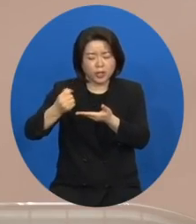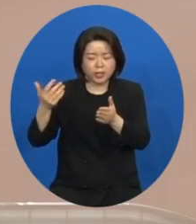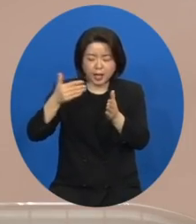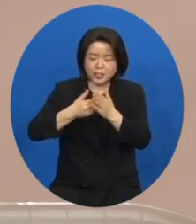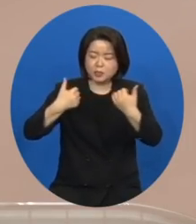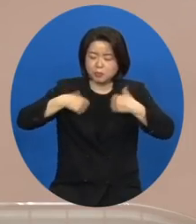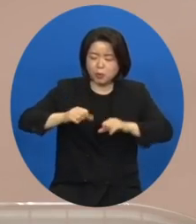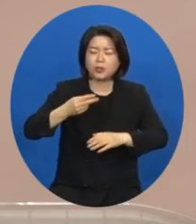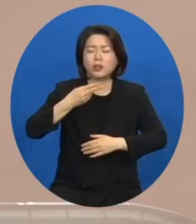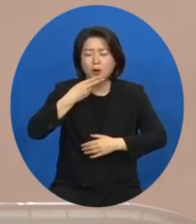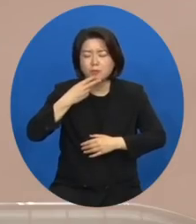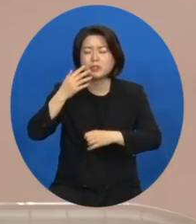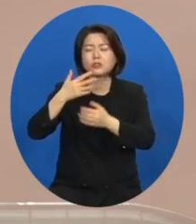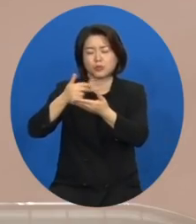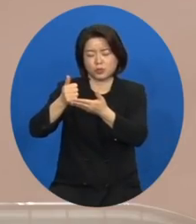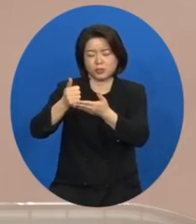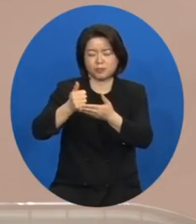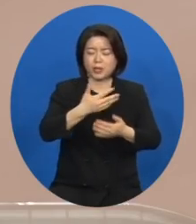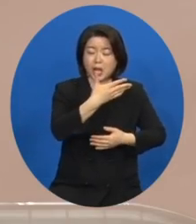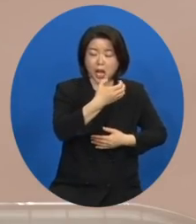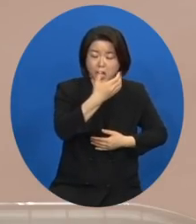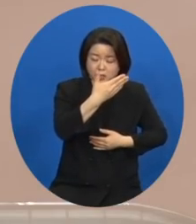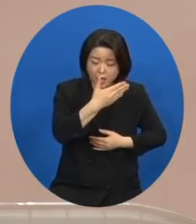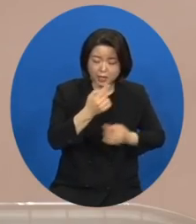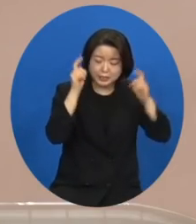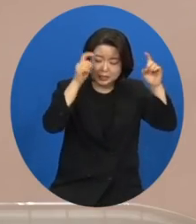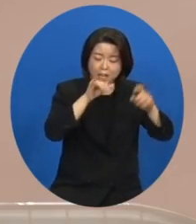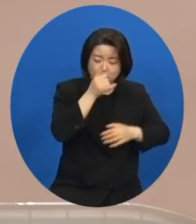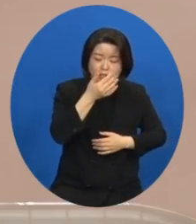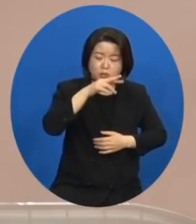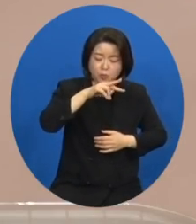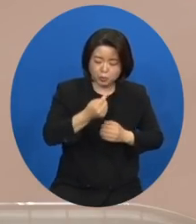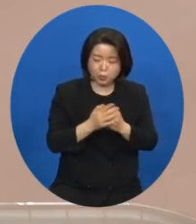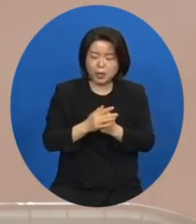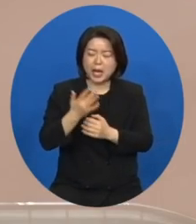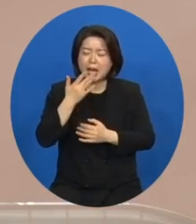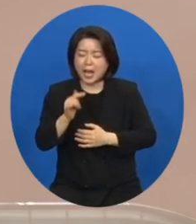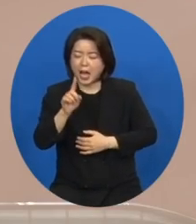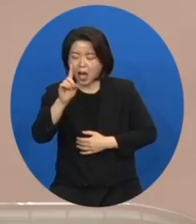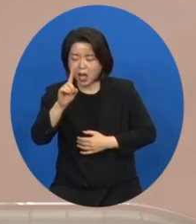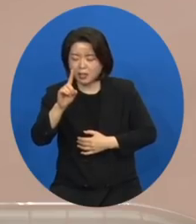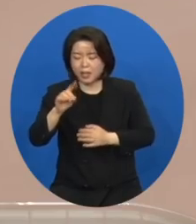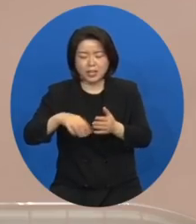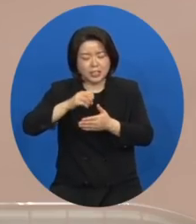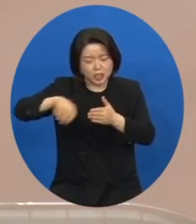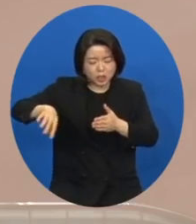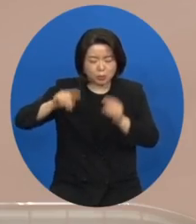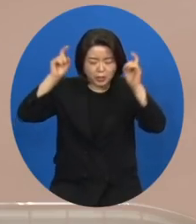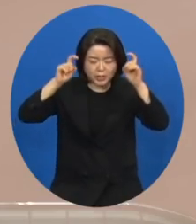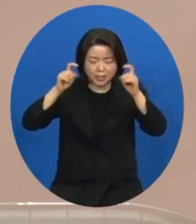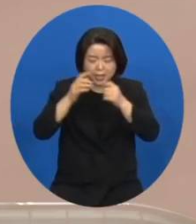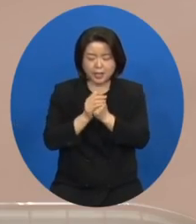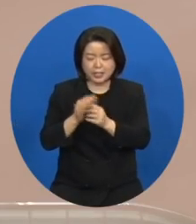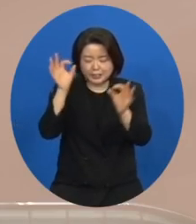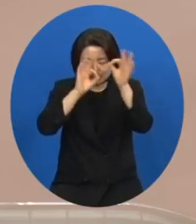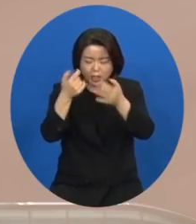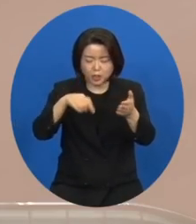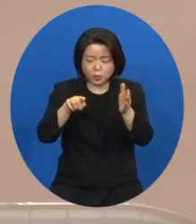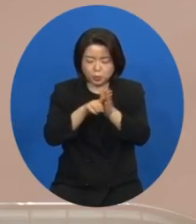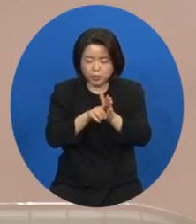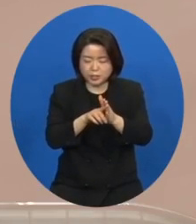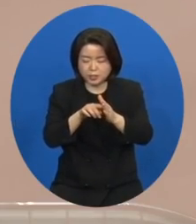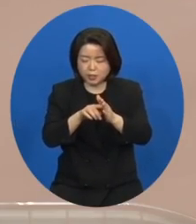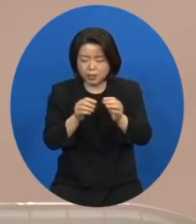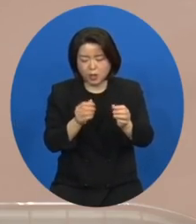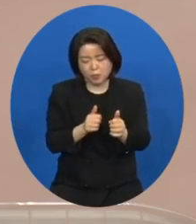아나 말에 양이 있더라도 그 양 한 말에 잃어버린 양 아마 를 찾기 위해서 기꺼이 후회 하 여 사마리아 까지 옷을 물이 바로